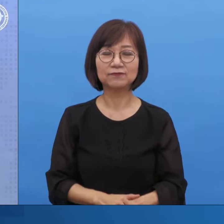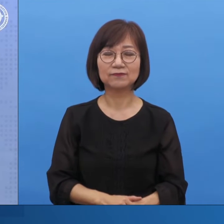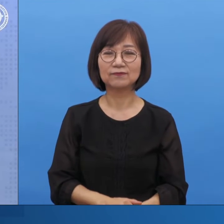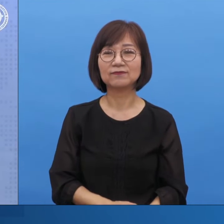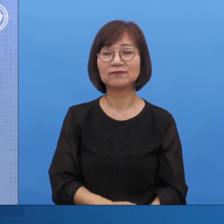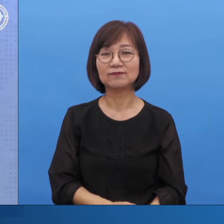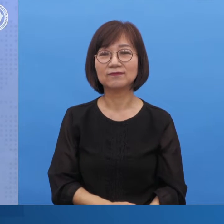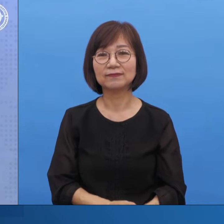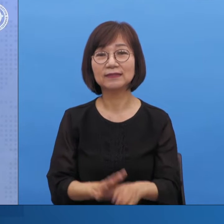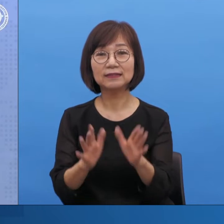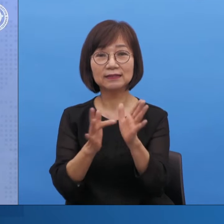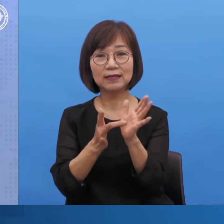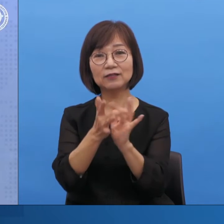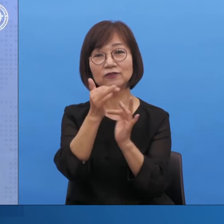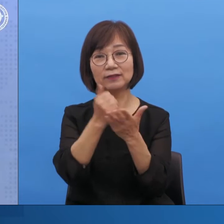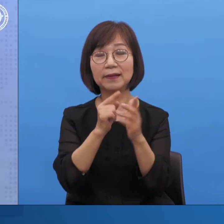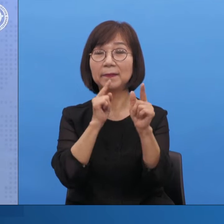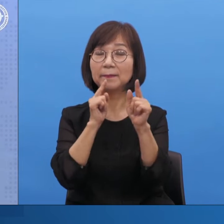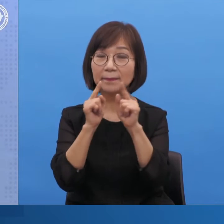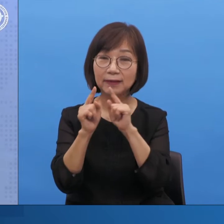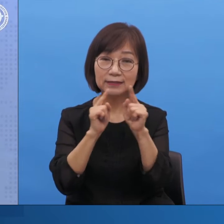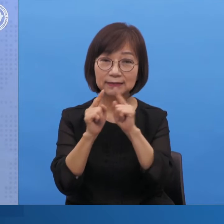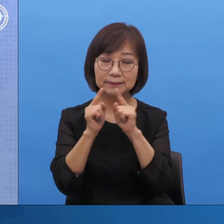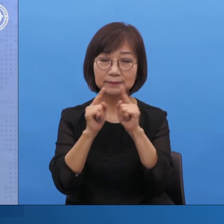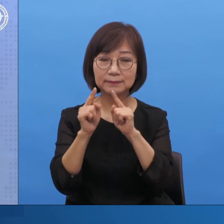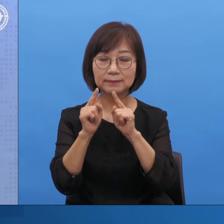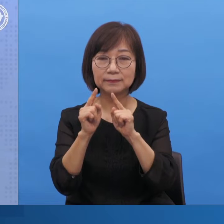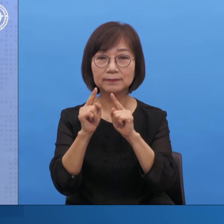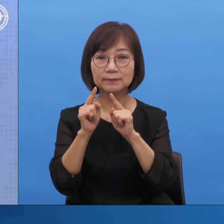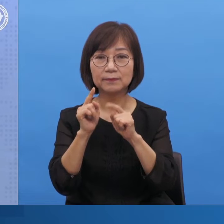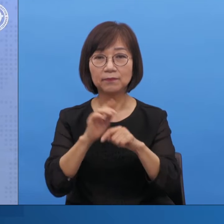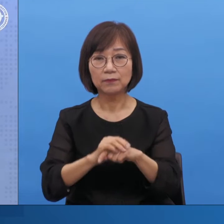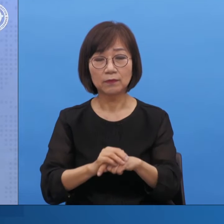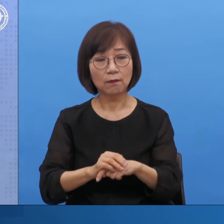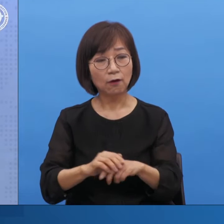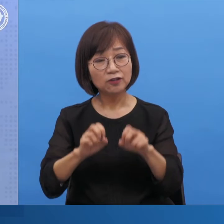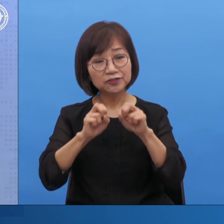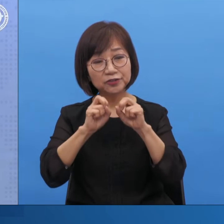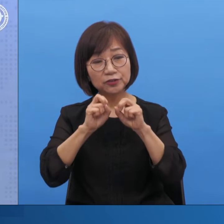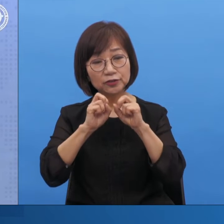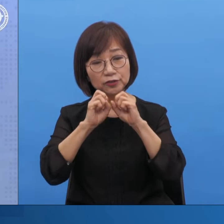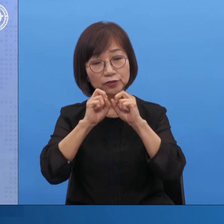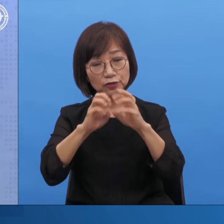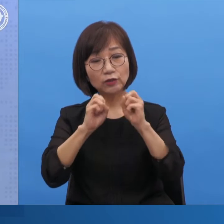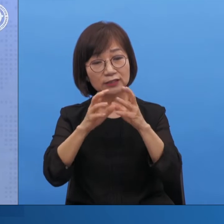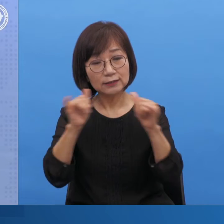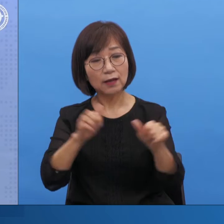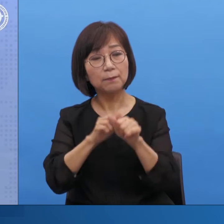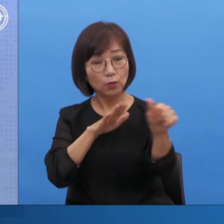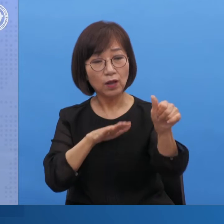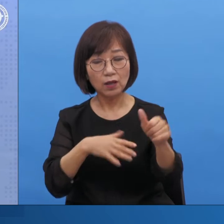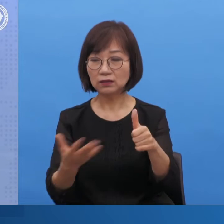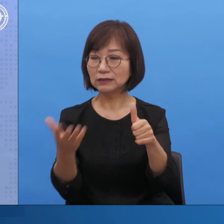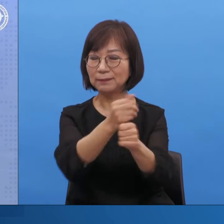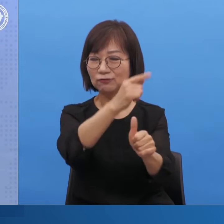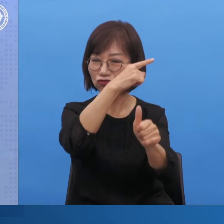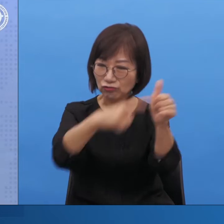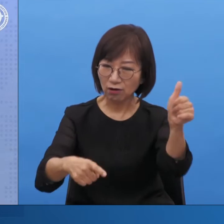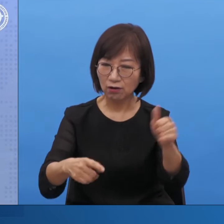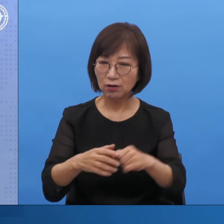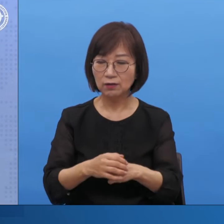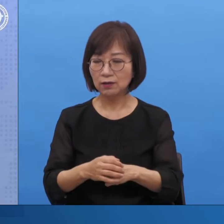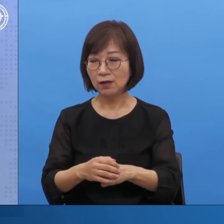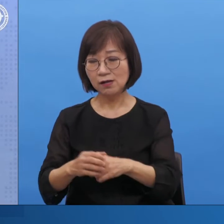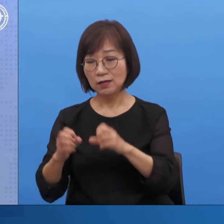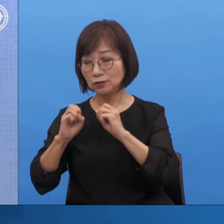after that Jesus says, 그 뭔 비유입니까? Now, what kind of 여기 parable is 선지자 this? 보내면 죽이지. It's, okay, you send a prophet and you kill them.